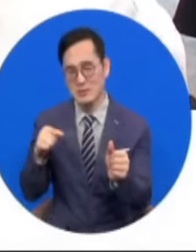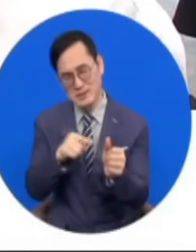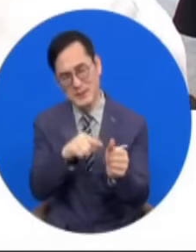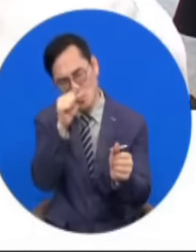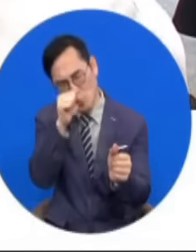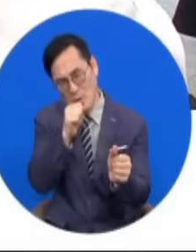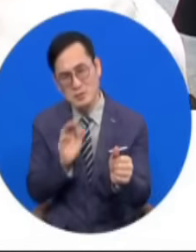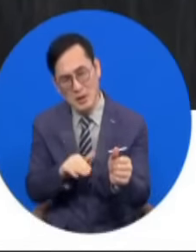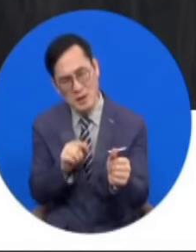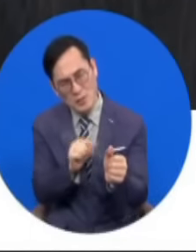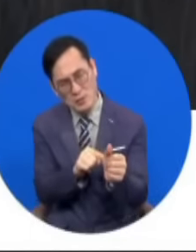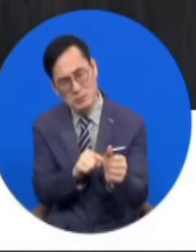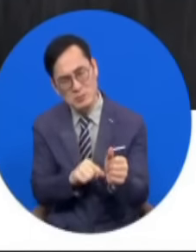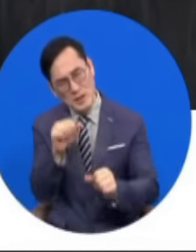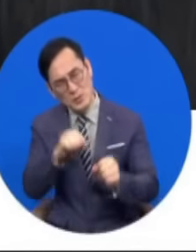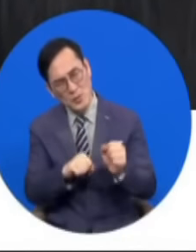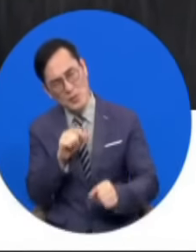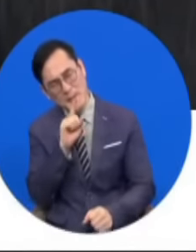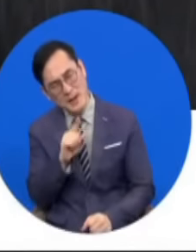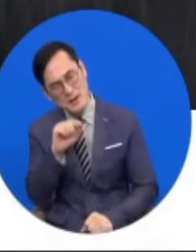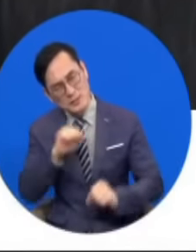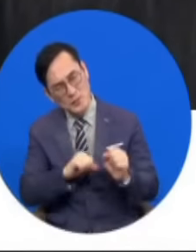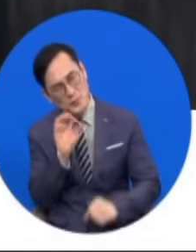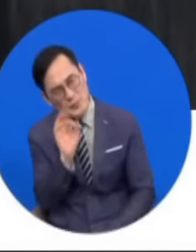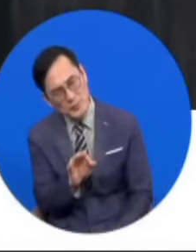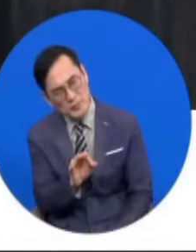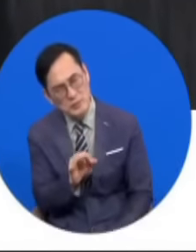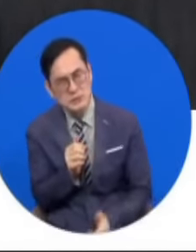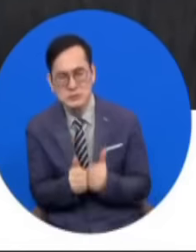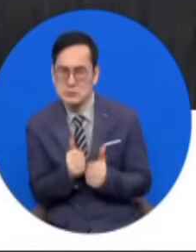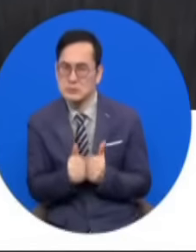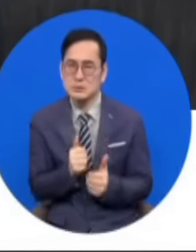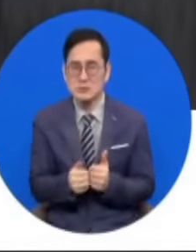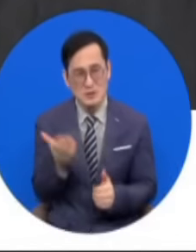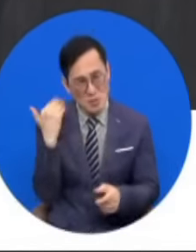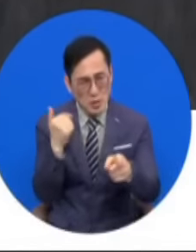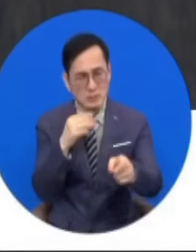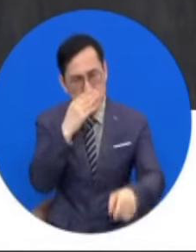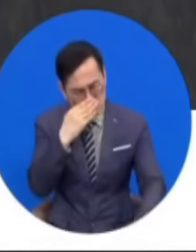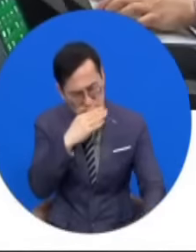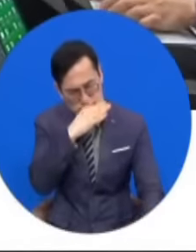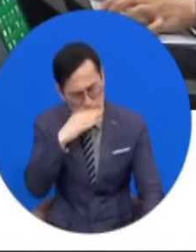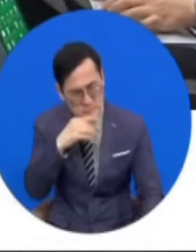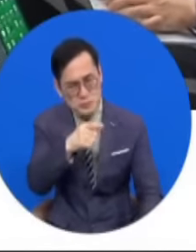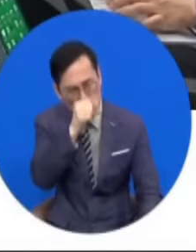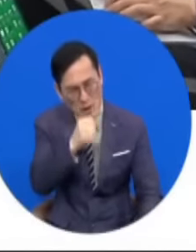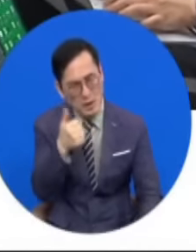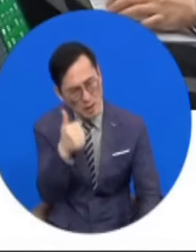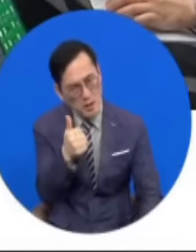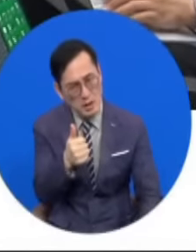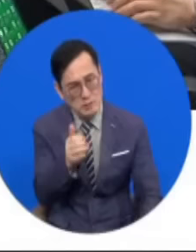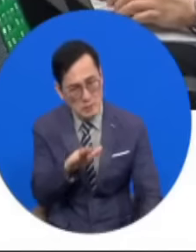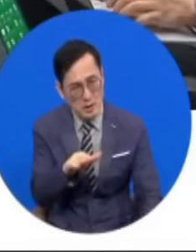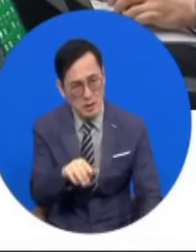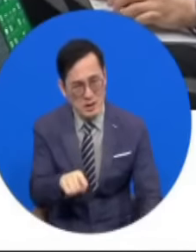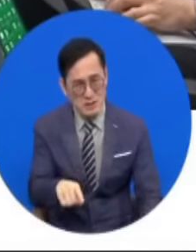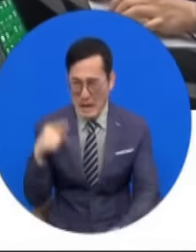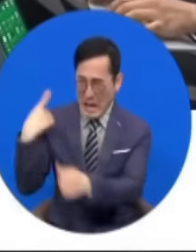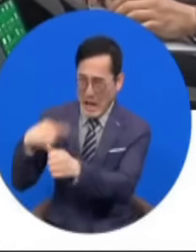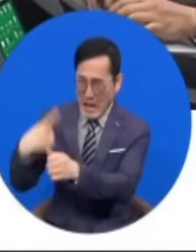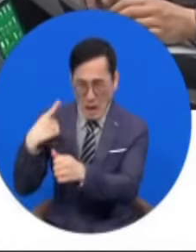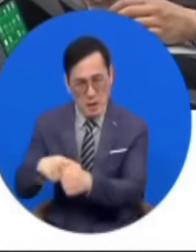아 원이 저런 사람인지 몰랐다고 생각을 많이 어 아 저런 사람이 있어 아 나 참 좋아했었는데 이번에 전당대회를